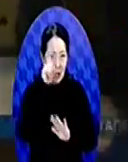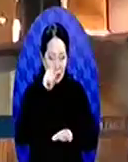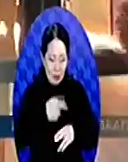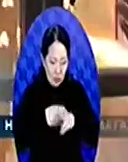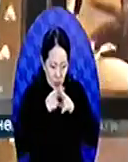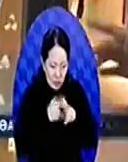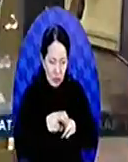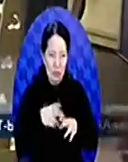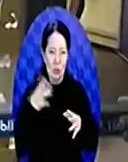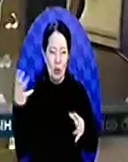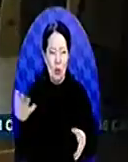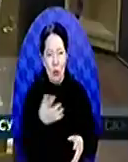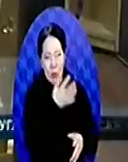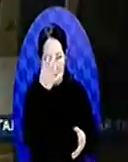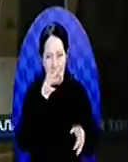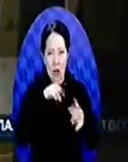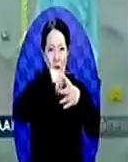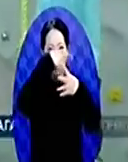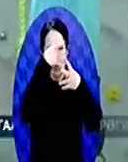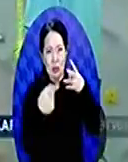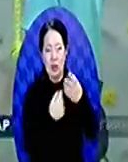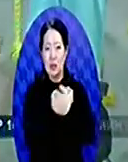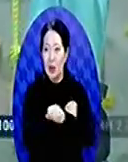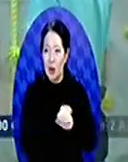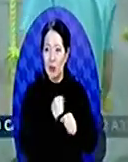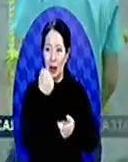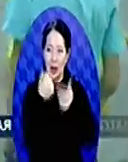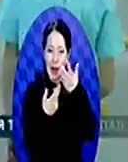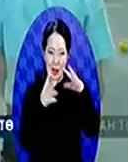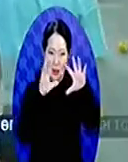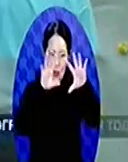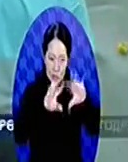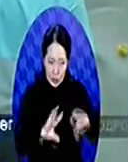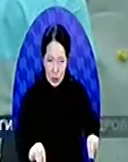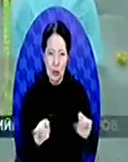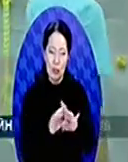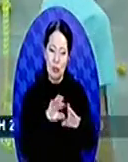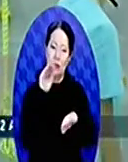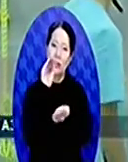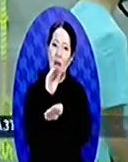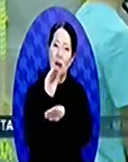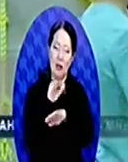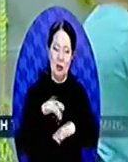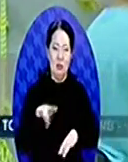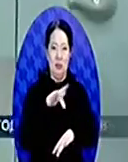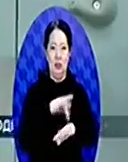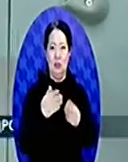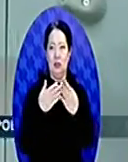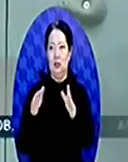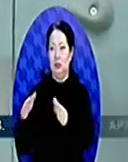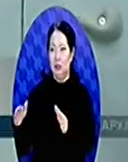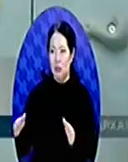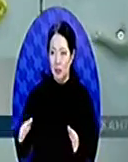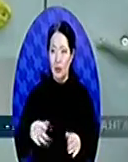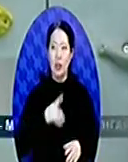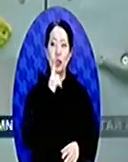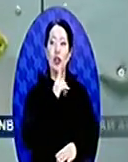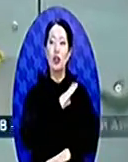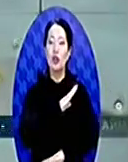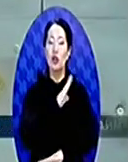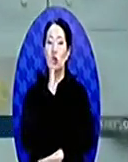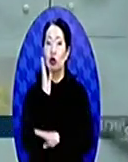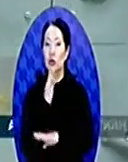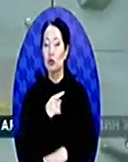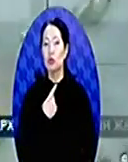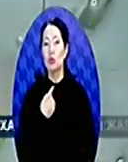орчны дадлага, өндрөөс аврах, гал унтраах сургалт зэрэг сургалтын үзүүлэн танхимууд байна. Энэ төв нь өдөрт 150 орчим хүний хүлээж авах